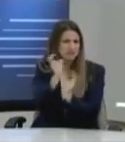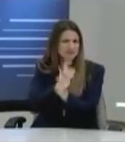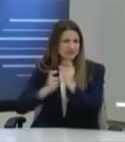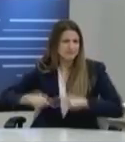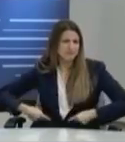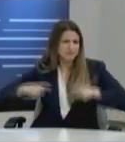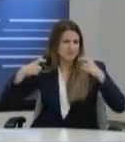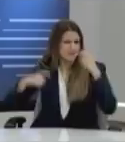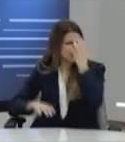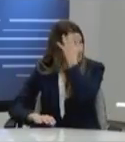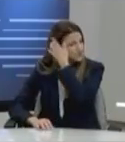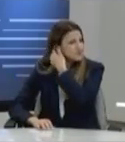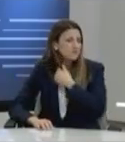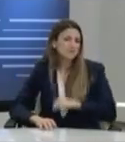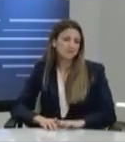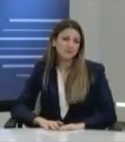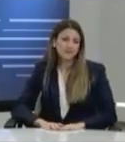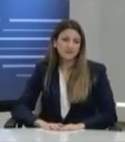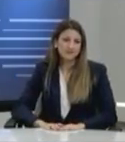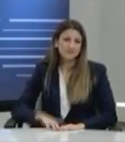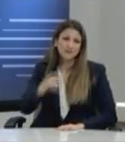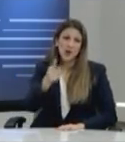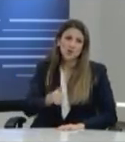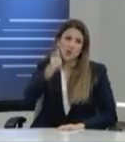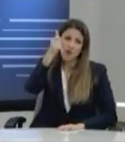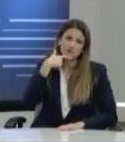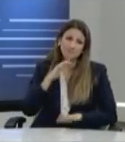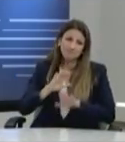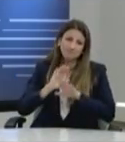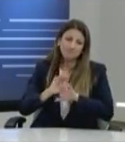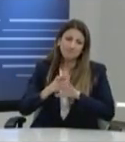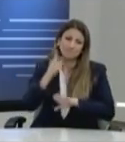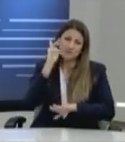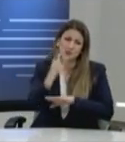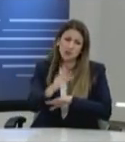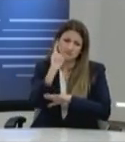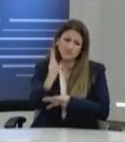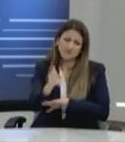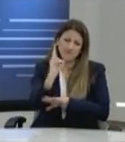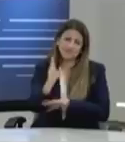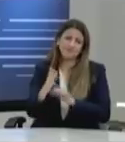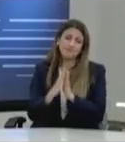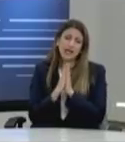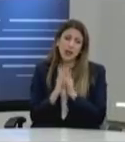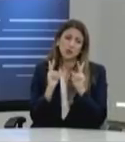μία βαθιά... Παρακαλώ. Κύριε Μανιέ, δεν θα τελειώσουμε ποτέ αν συνεχίσετε έτσι.